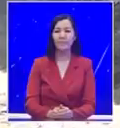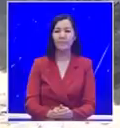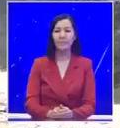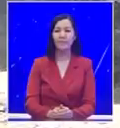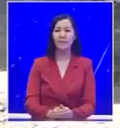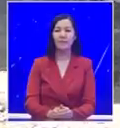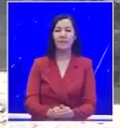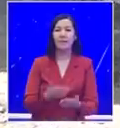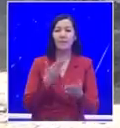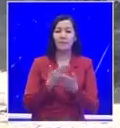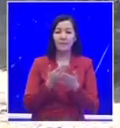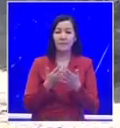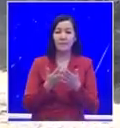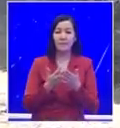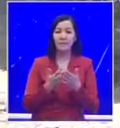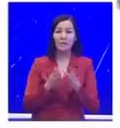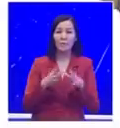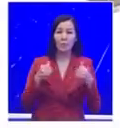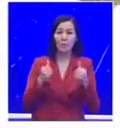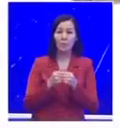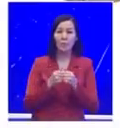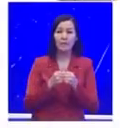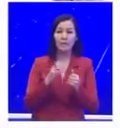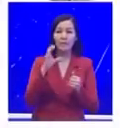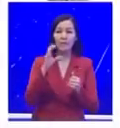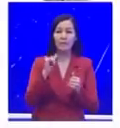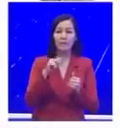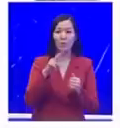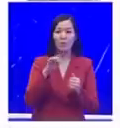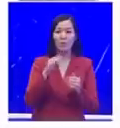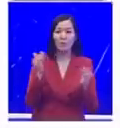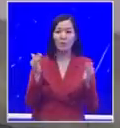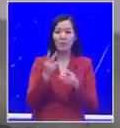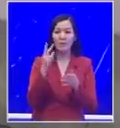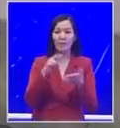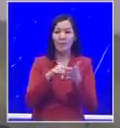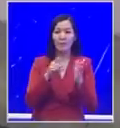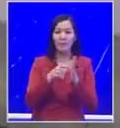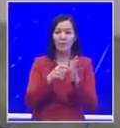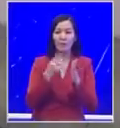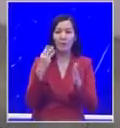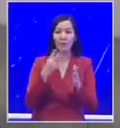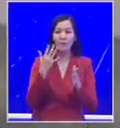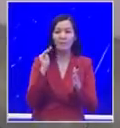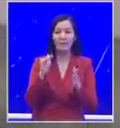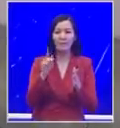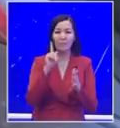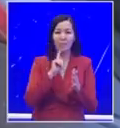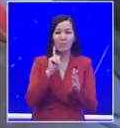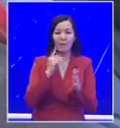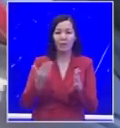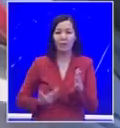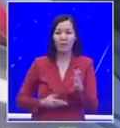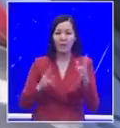ол бізден емес деген. Пайғамбардың хадисі, қараңызшы. Сәулежан Төлебаева аяда екі бөлмені айына 35 мыңға жалдап тұрады.